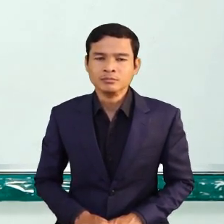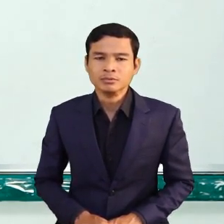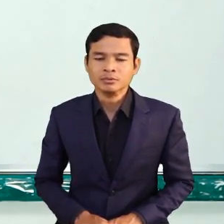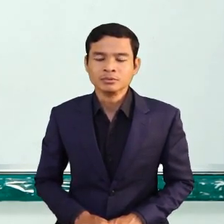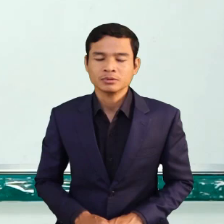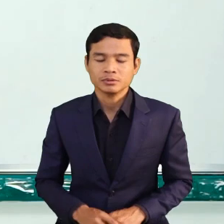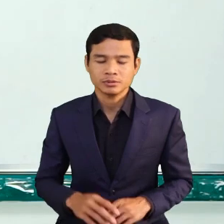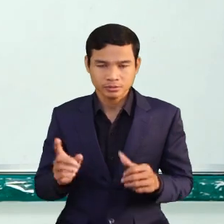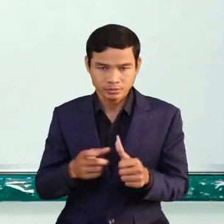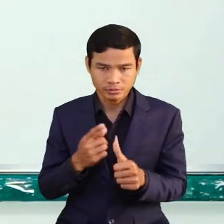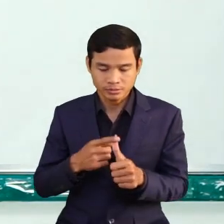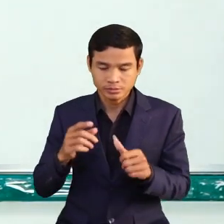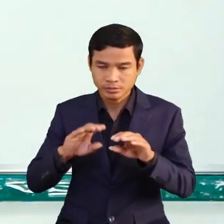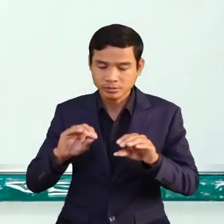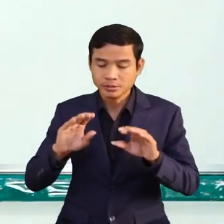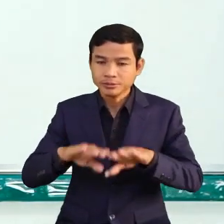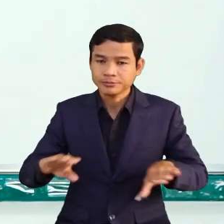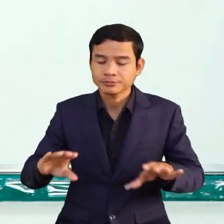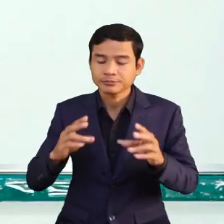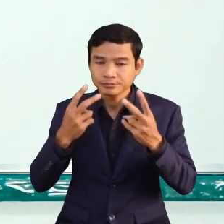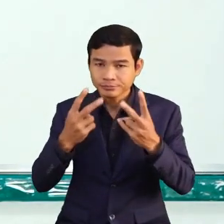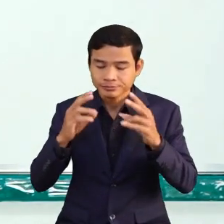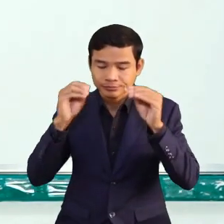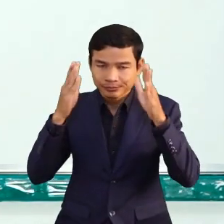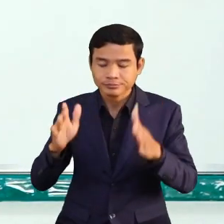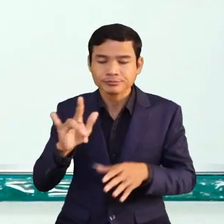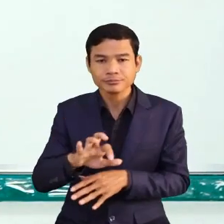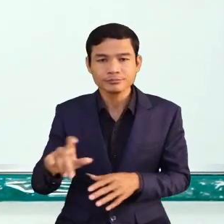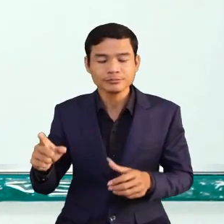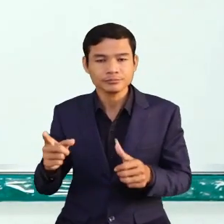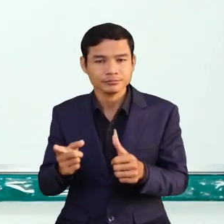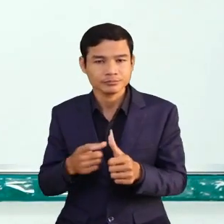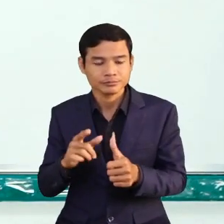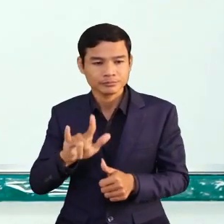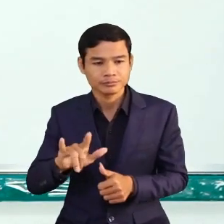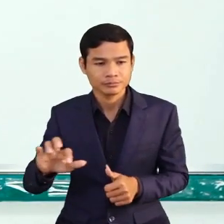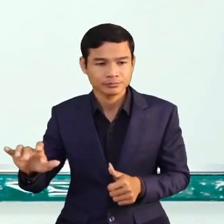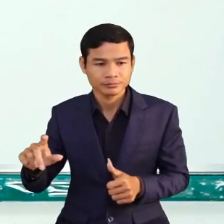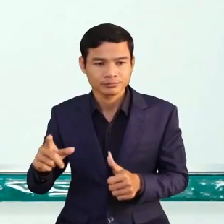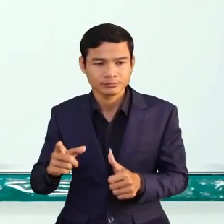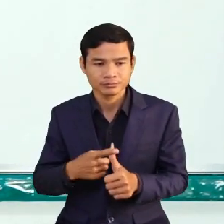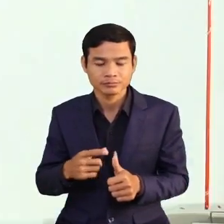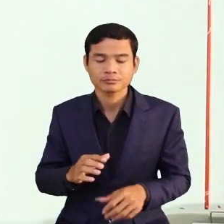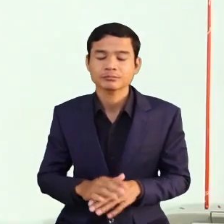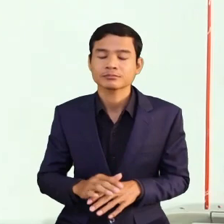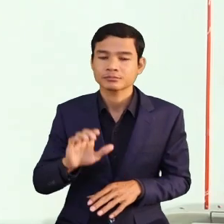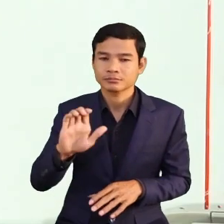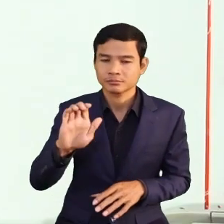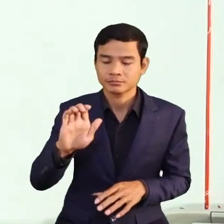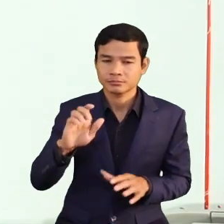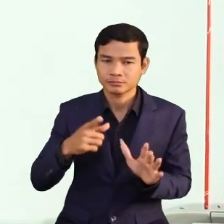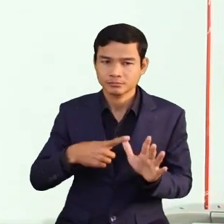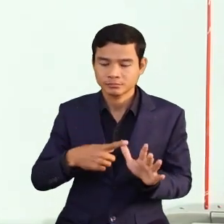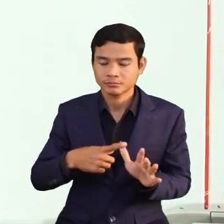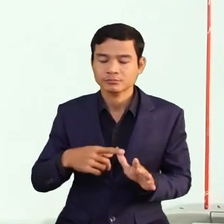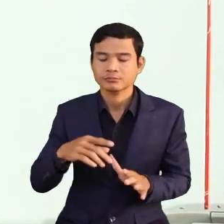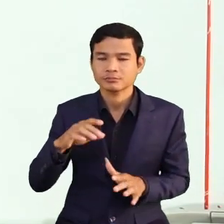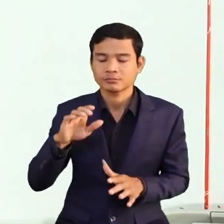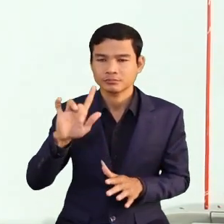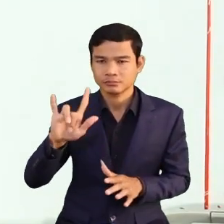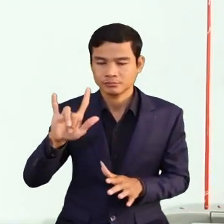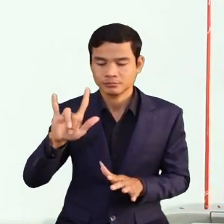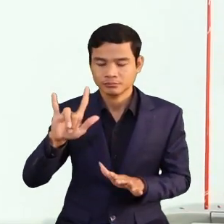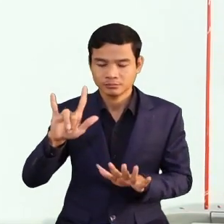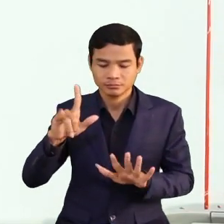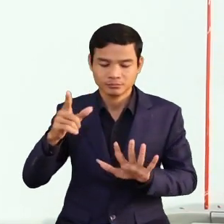cha chỉ đập bông này con tập để kêu xong bạc cặp sẵn cho a cha to